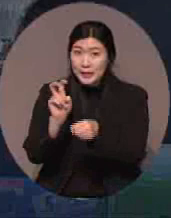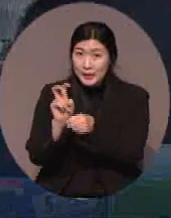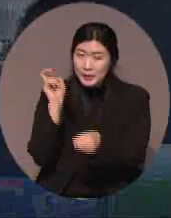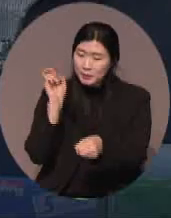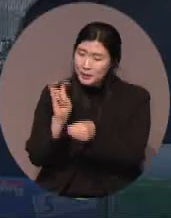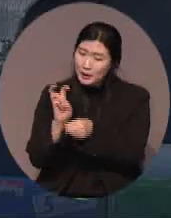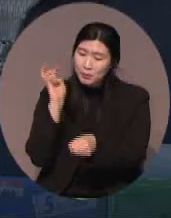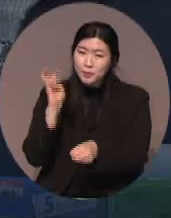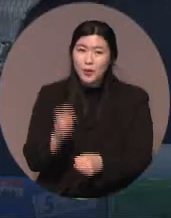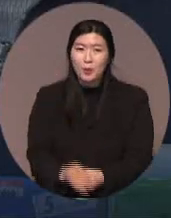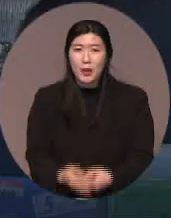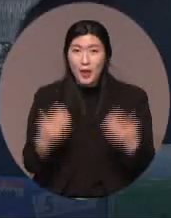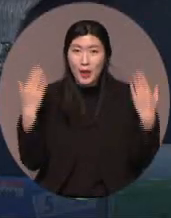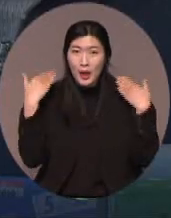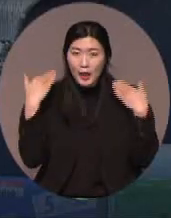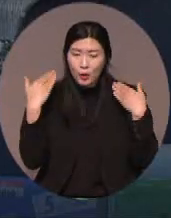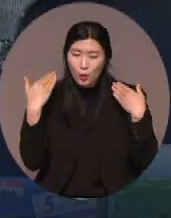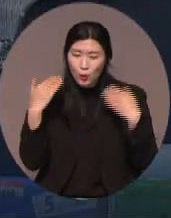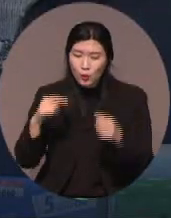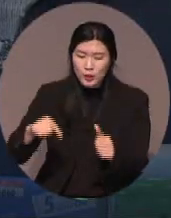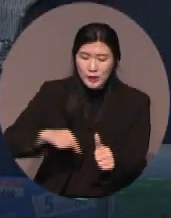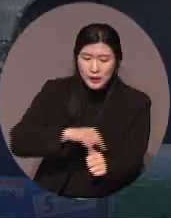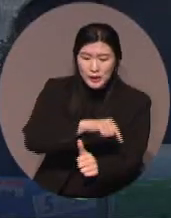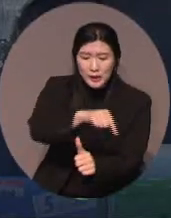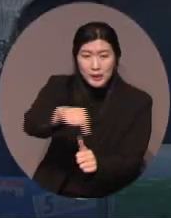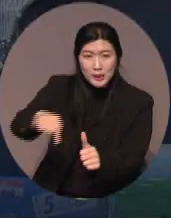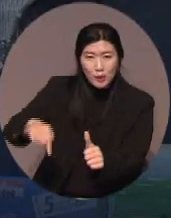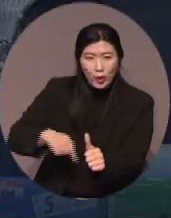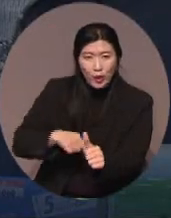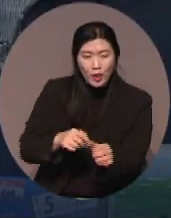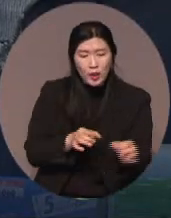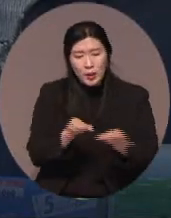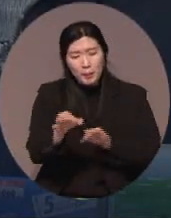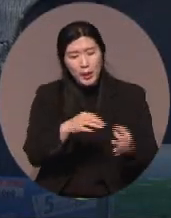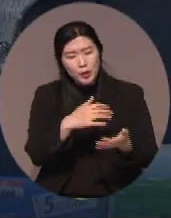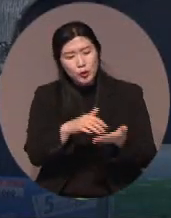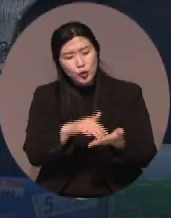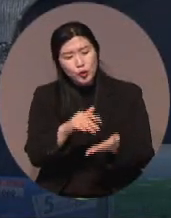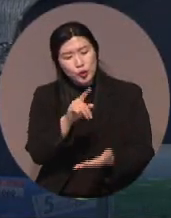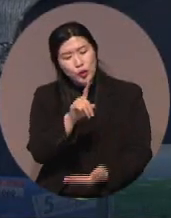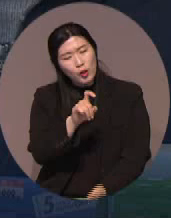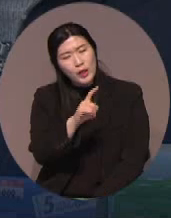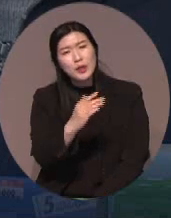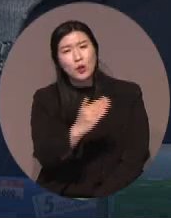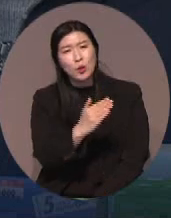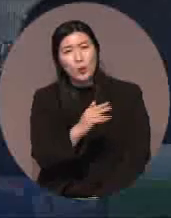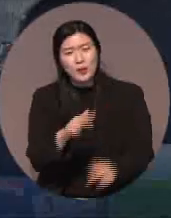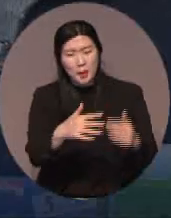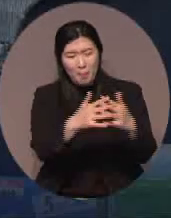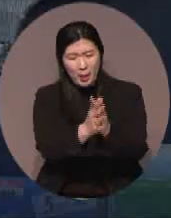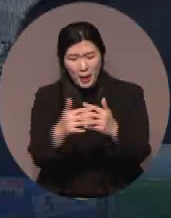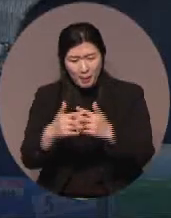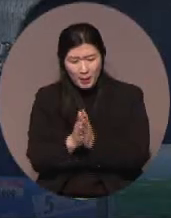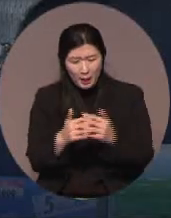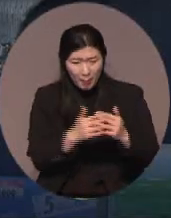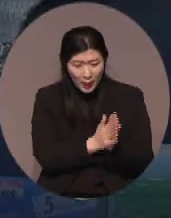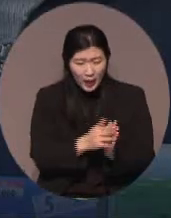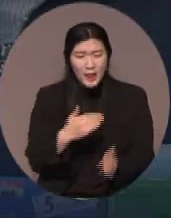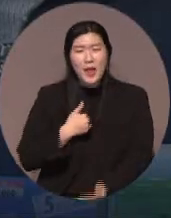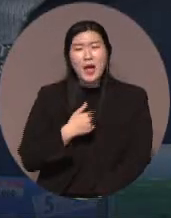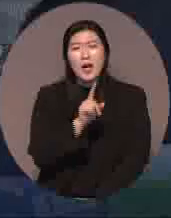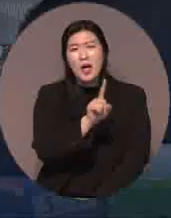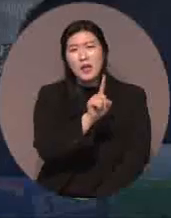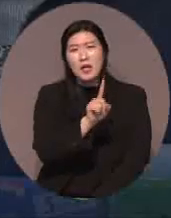정문 후문 다 해서 11개 12개 정도 문구점이 있었어요 근데 지금은 거의 다 없어지고